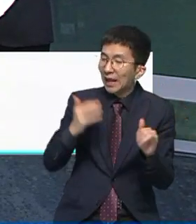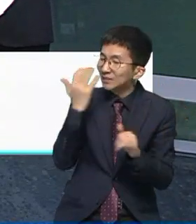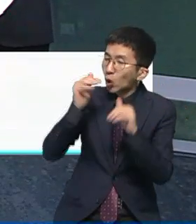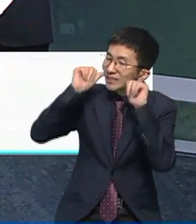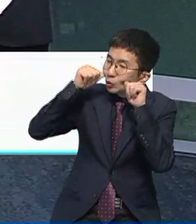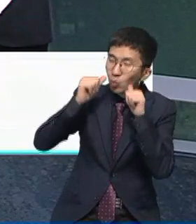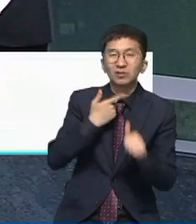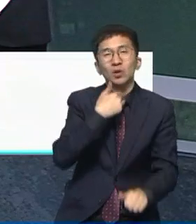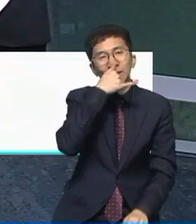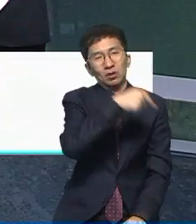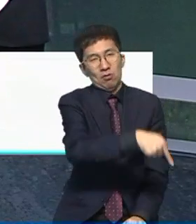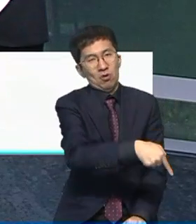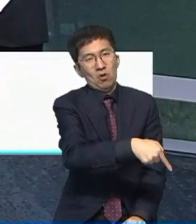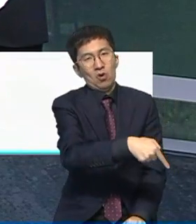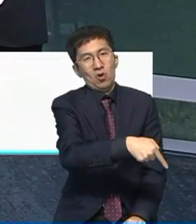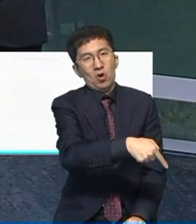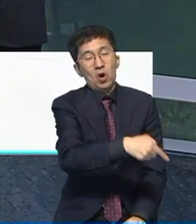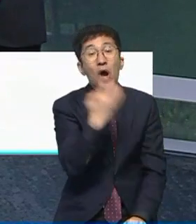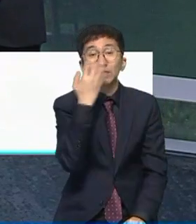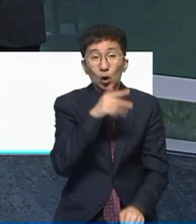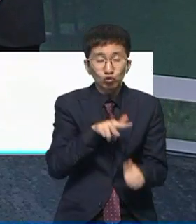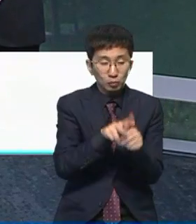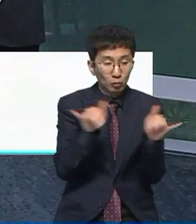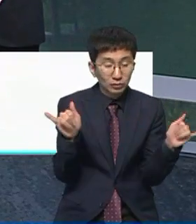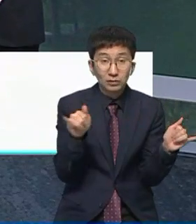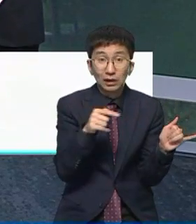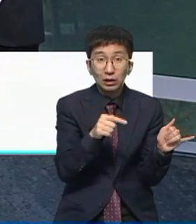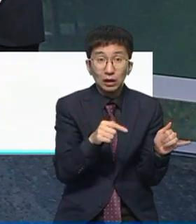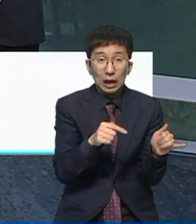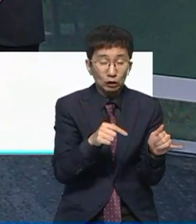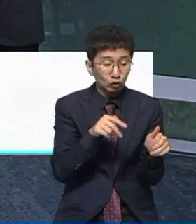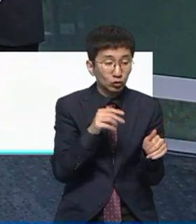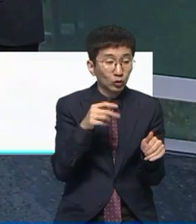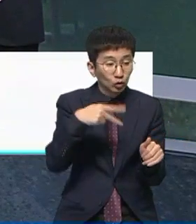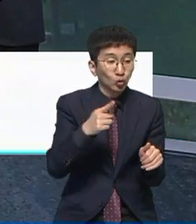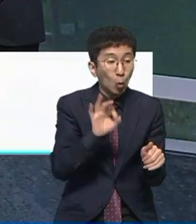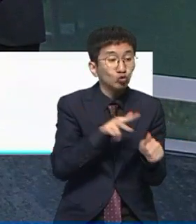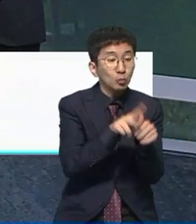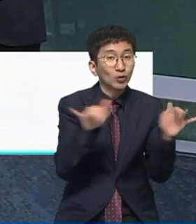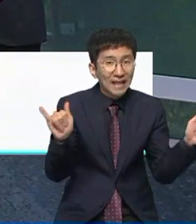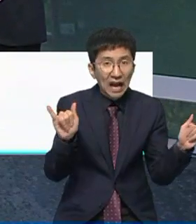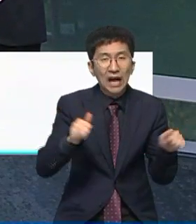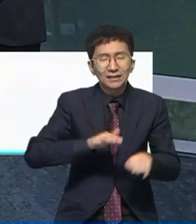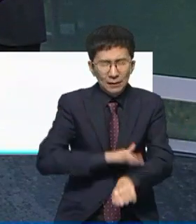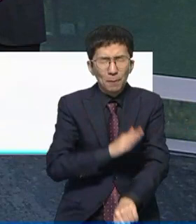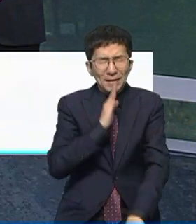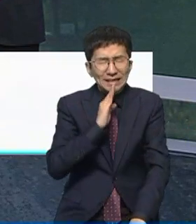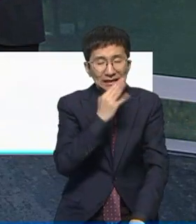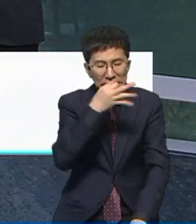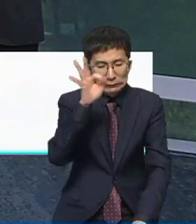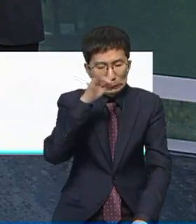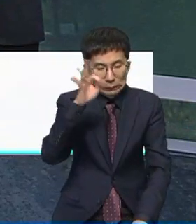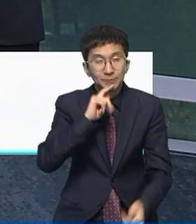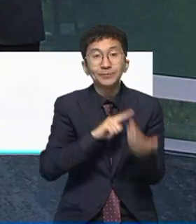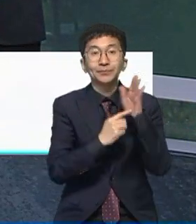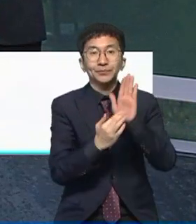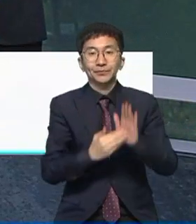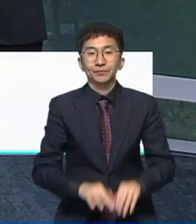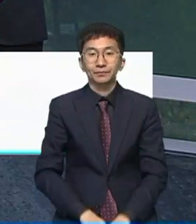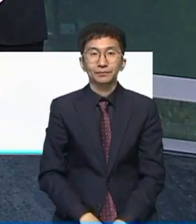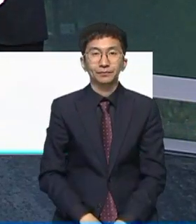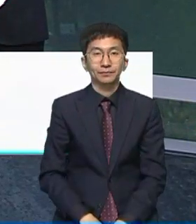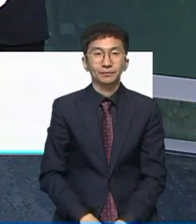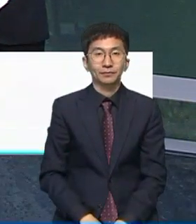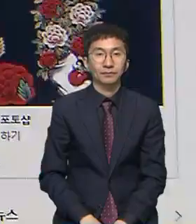논란이 일고 있습니다 송 후보자는 잘못을 인정하며 깊이 반성한다 고 밝혔습니다 박원경 기자가 취재했습니다